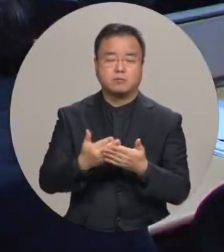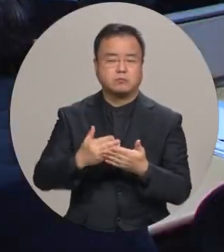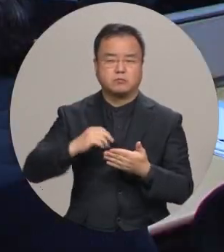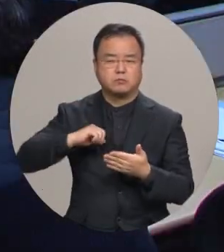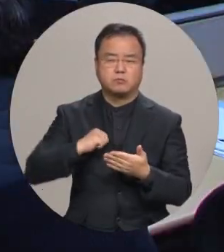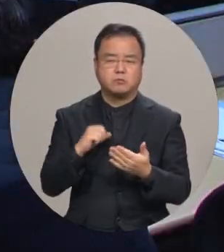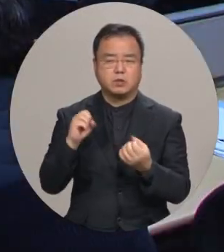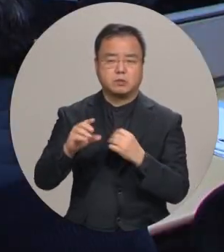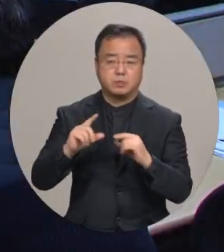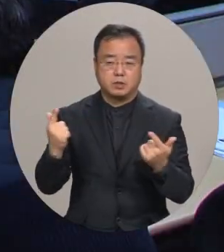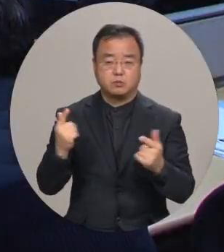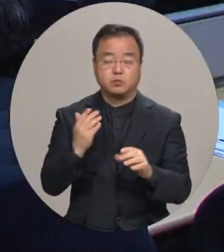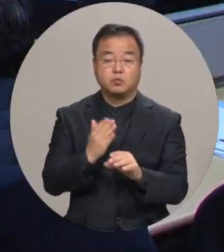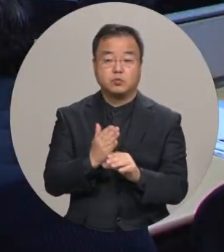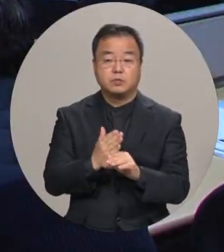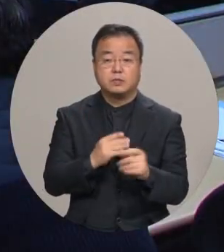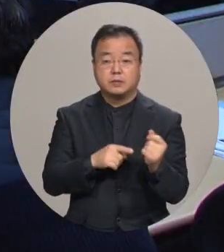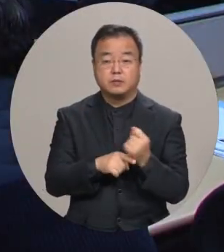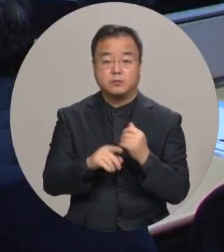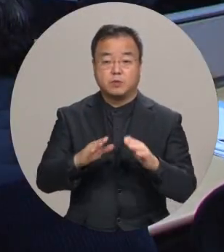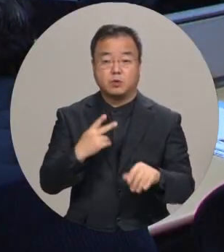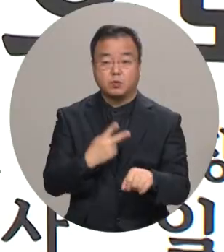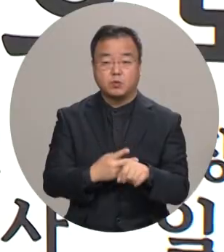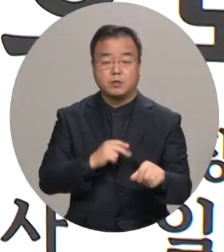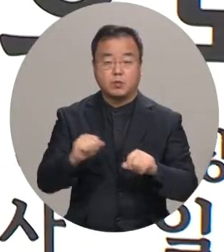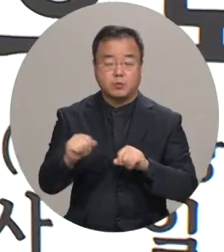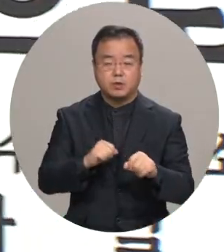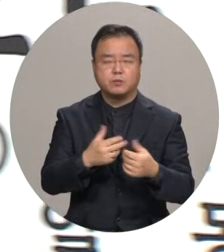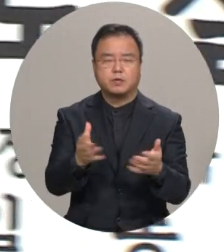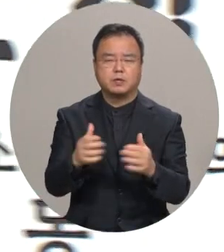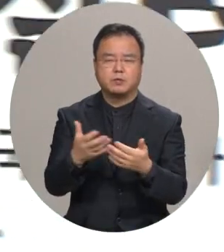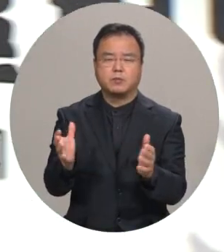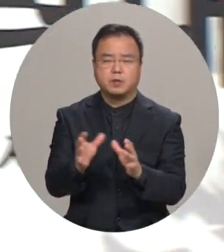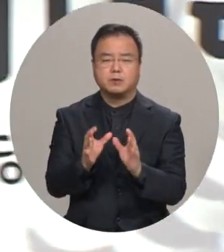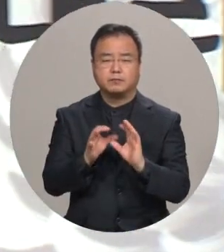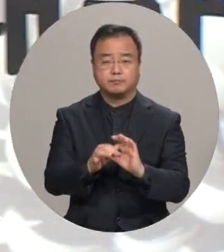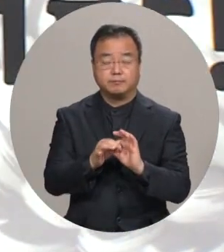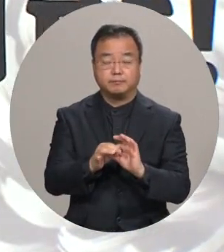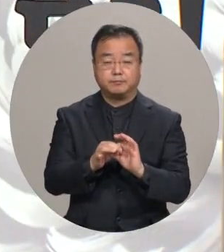교사 일동과 한국 교원단체 총연합회 등 관련